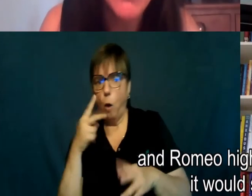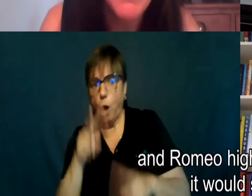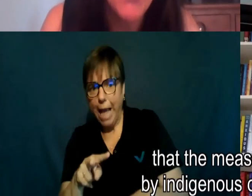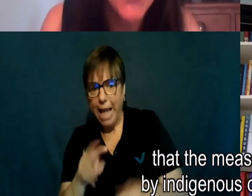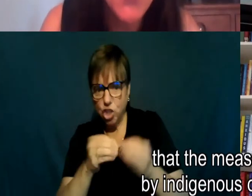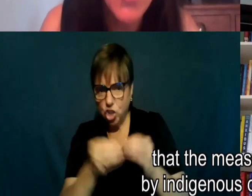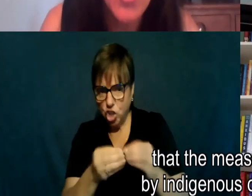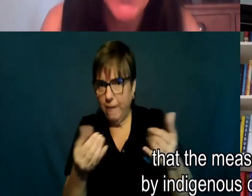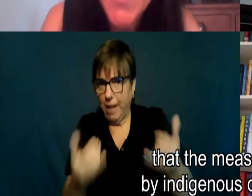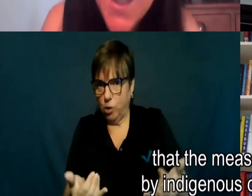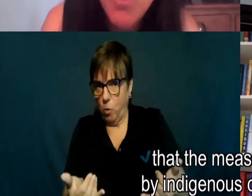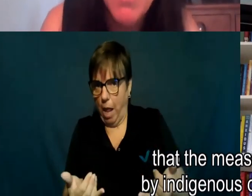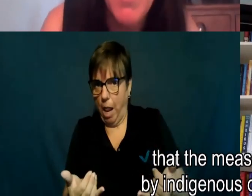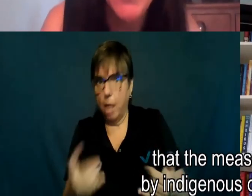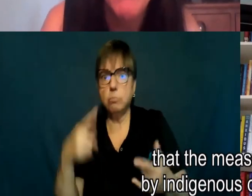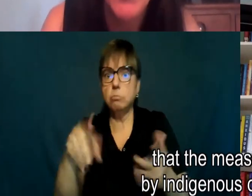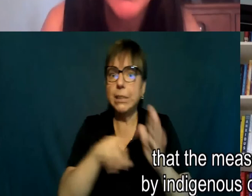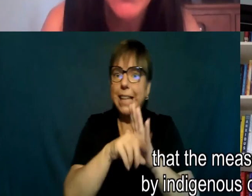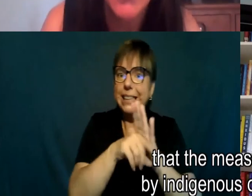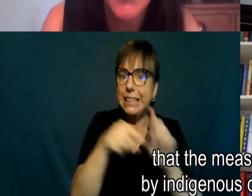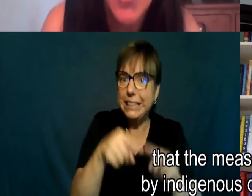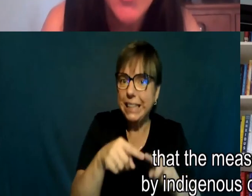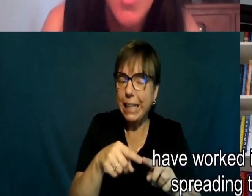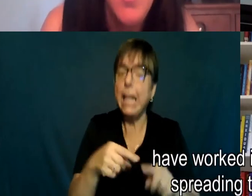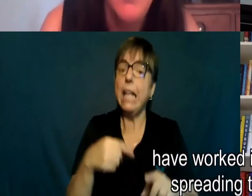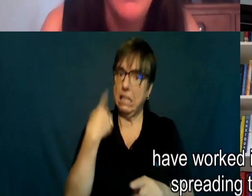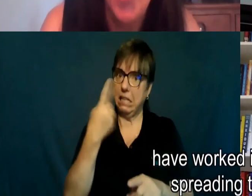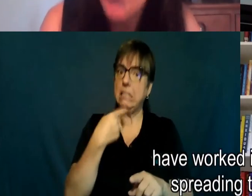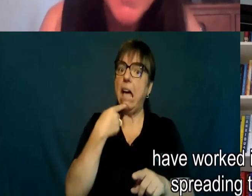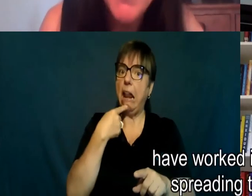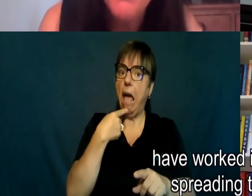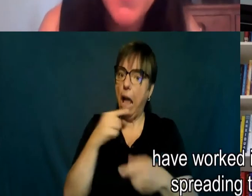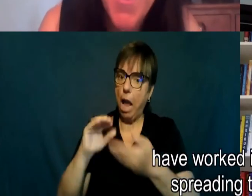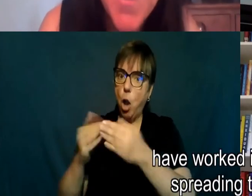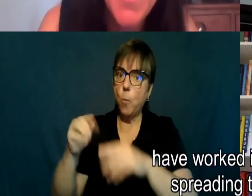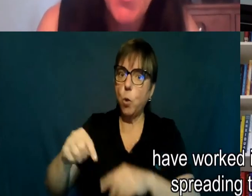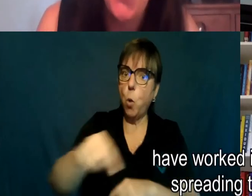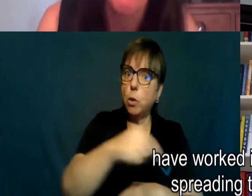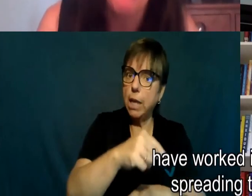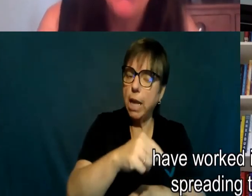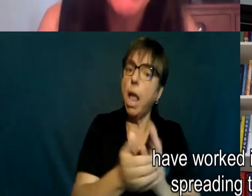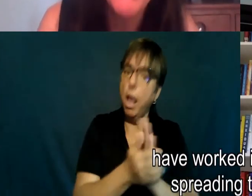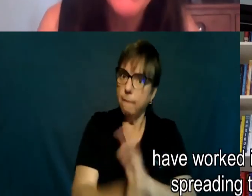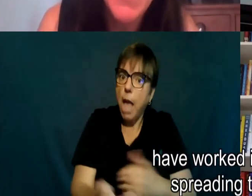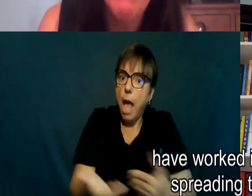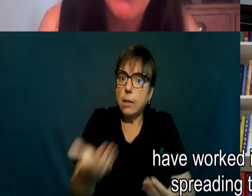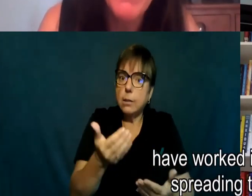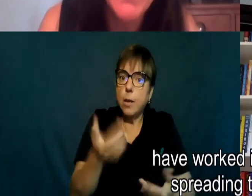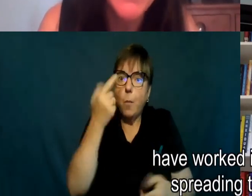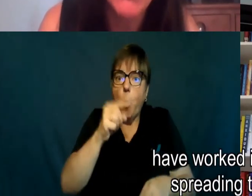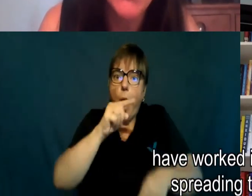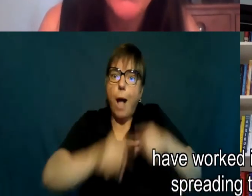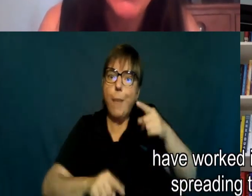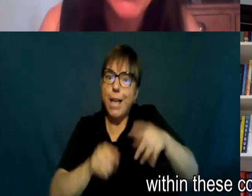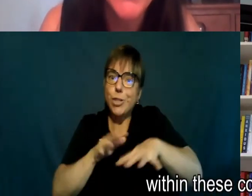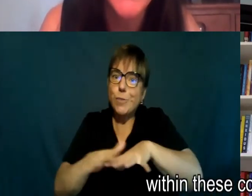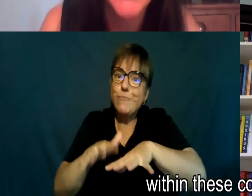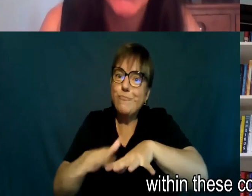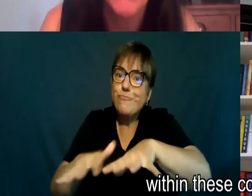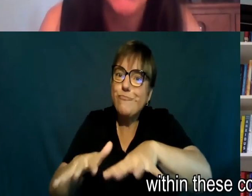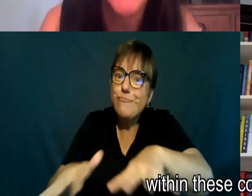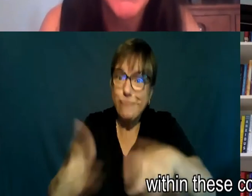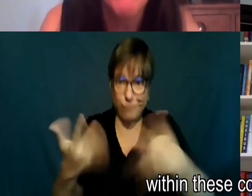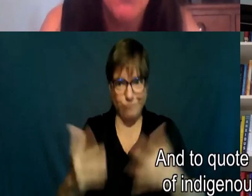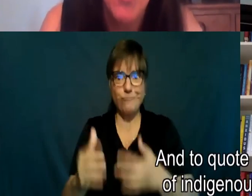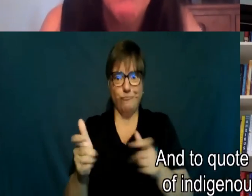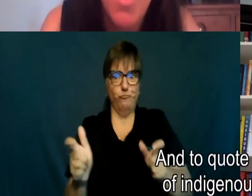semble bien que les mesures qui ont été adoptées par les communautés autochtones ont été efficaces pour éviter la propagation du virus au